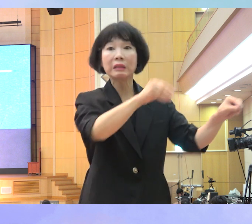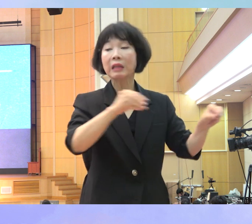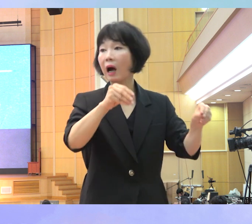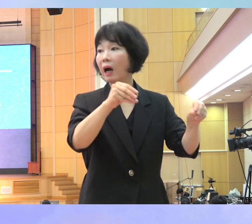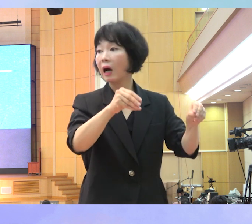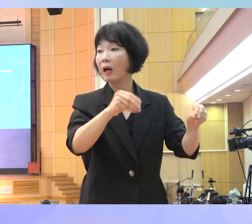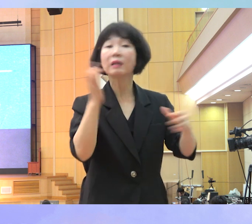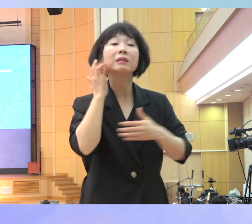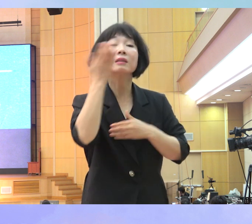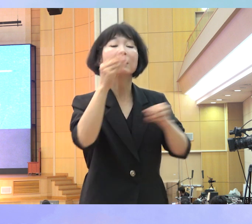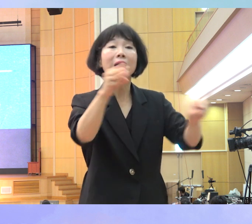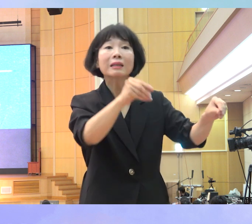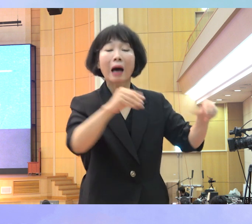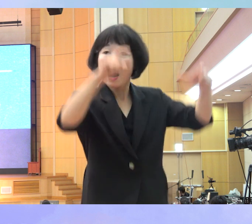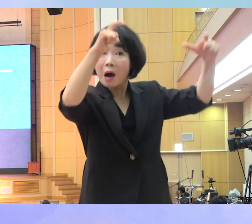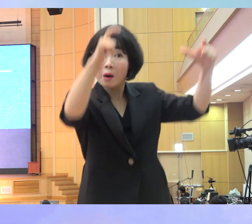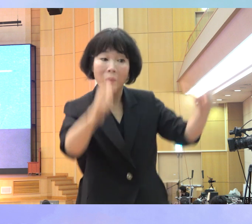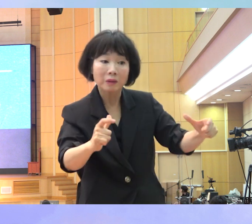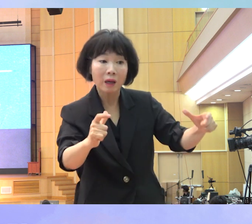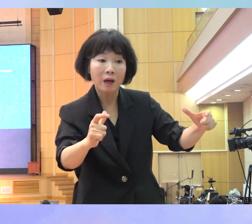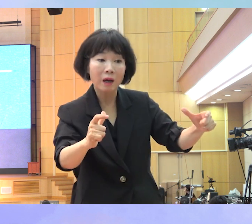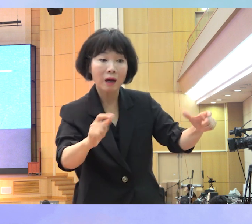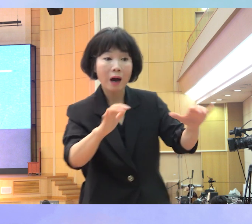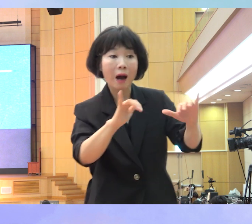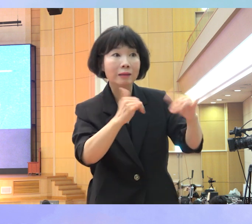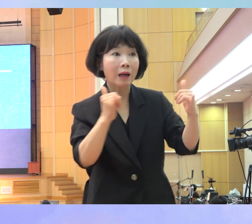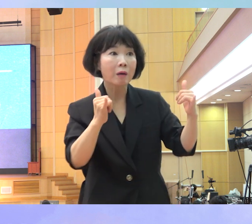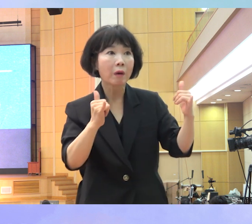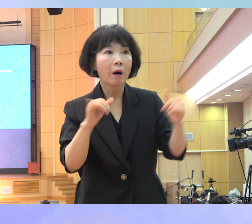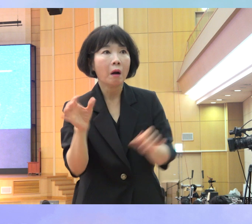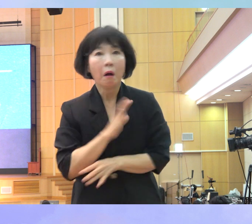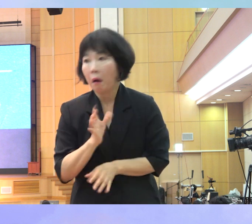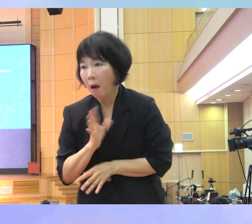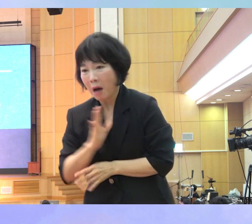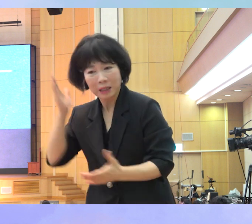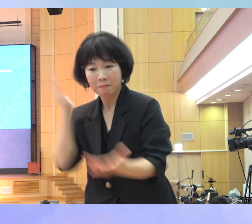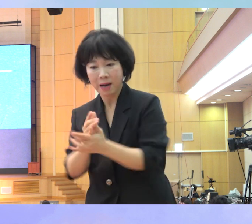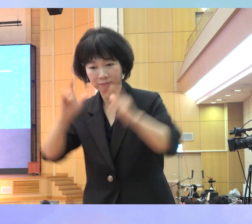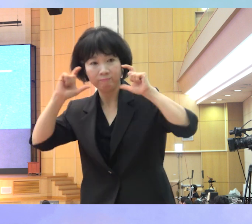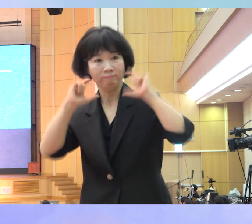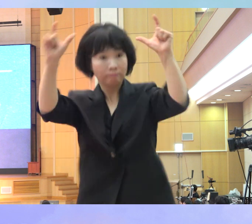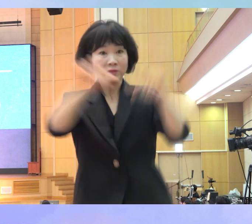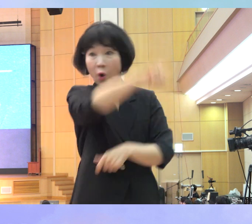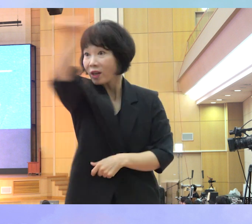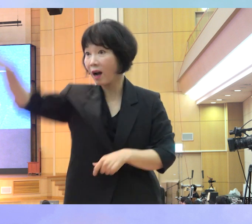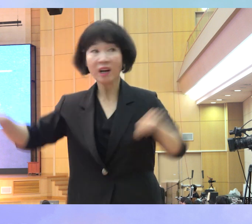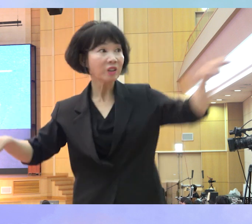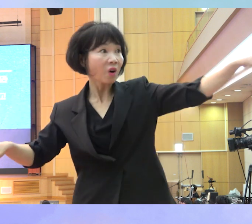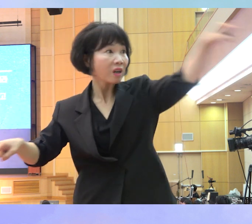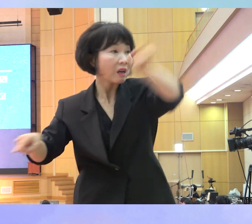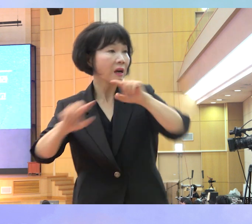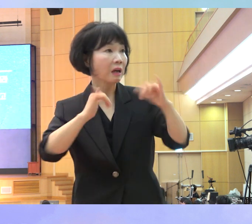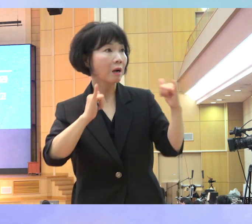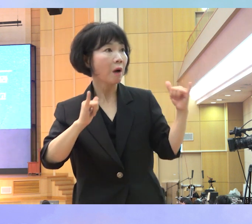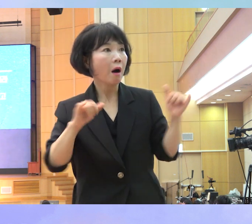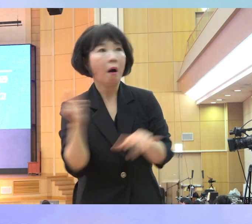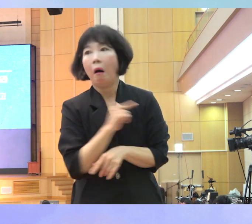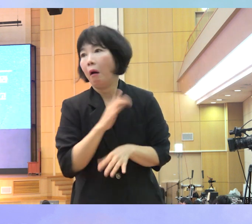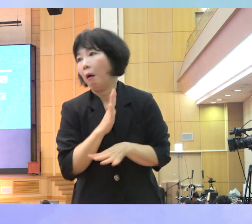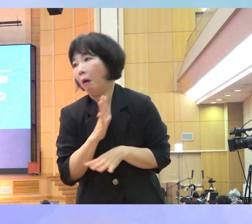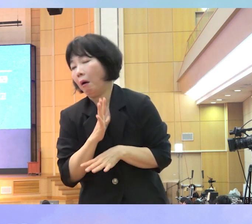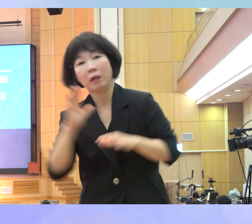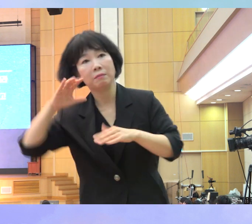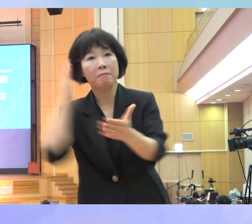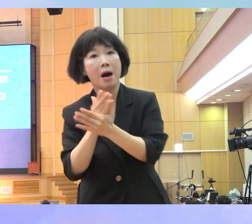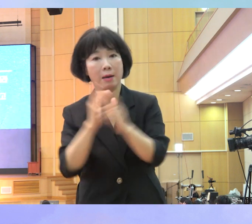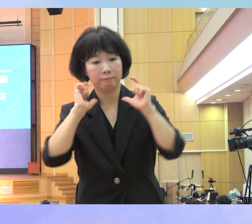지금 가나안 땅의 그 백성들을 뭐 하지 말라? 두려워하지 말라. 선포하는 거예요. 두려워하지 말라. 그러면서 아주 중요한